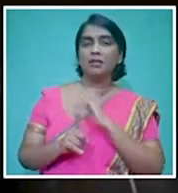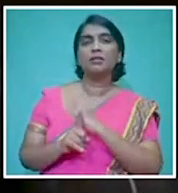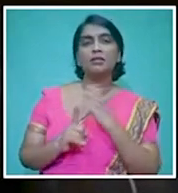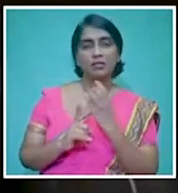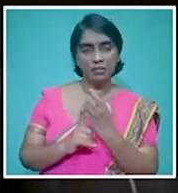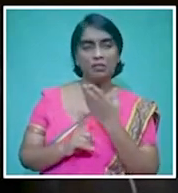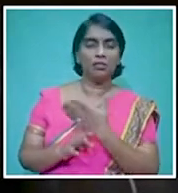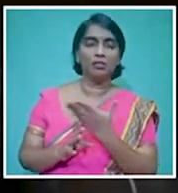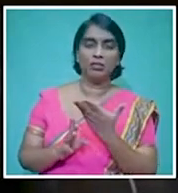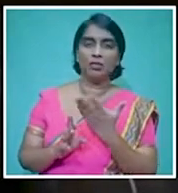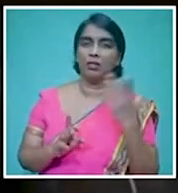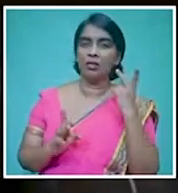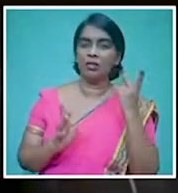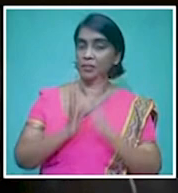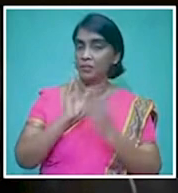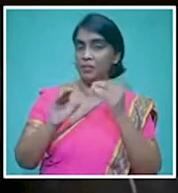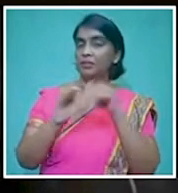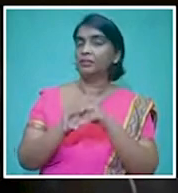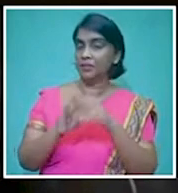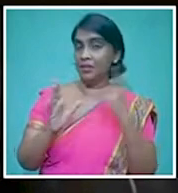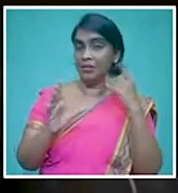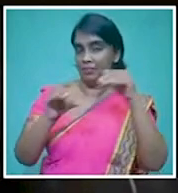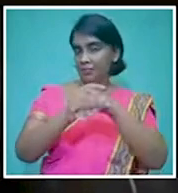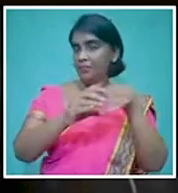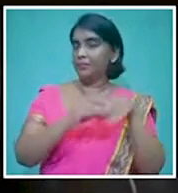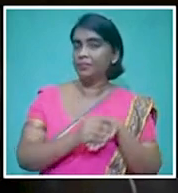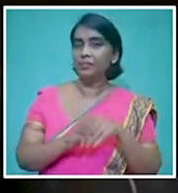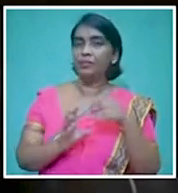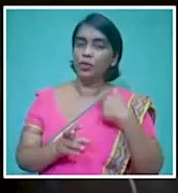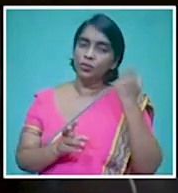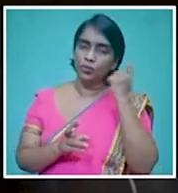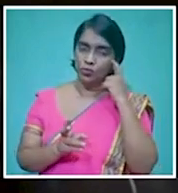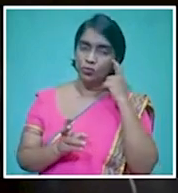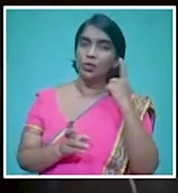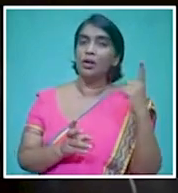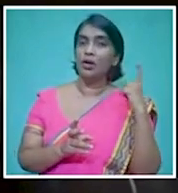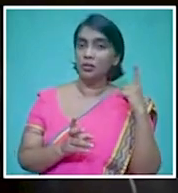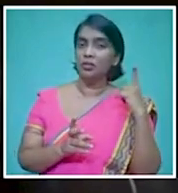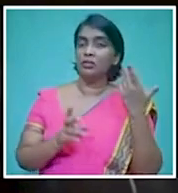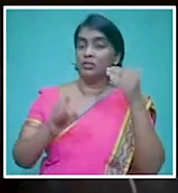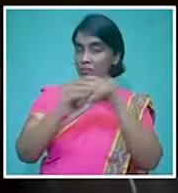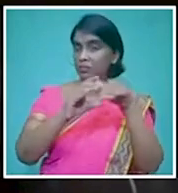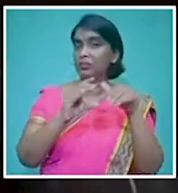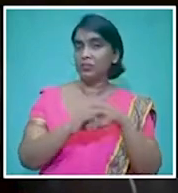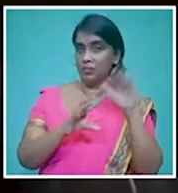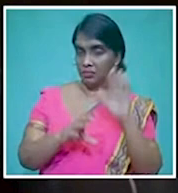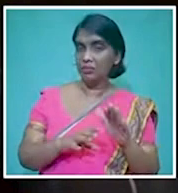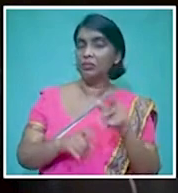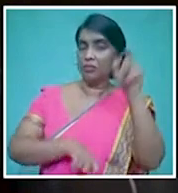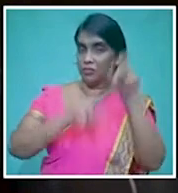මේ ආරක්ෂක අංශ තුල දැන් මේ වෙනකොට තියෙන්නේ. අපි දන්නවා ආරක්ෂක අංශවලට සම්බන්ධ